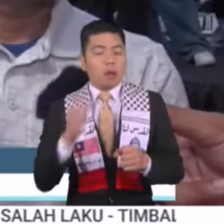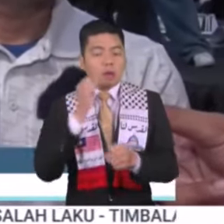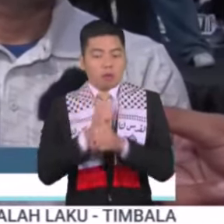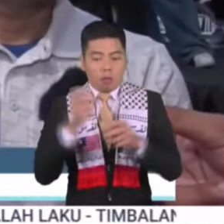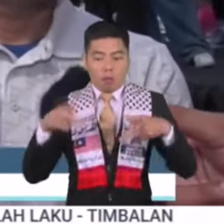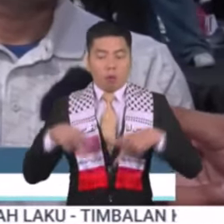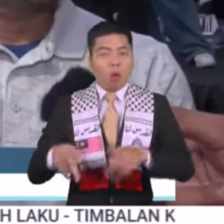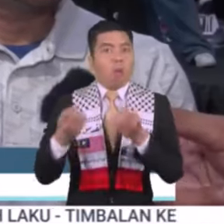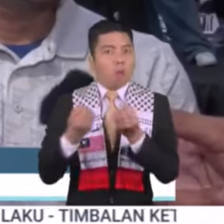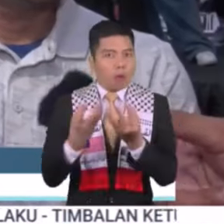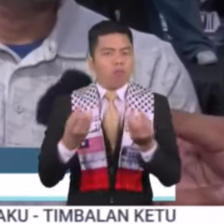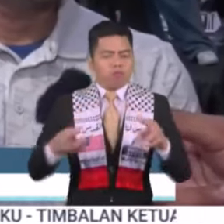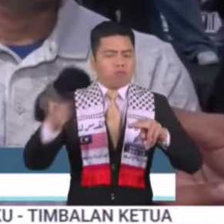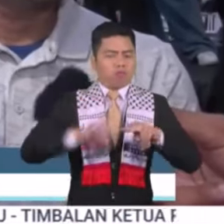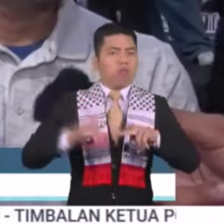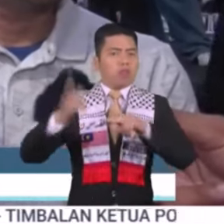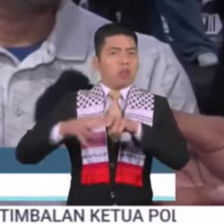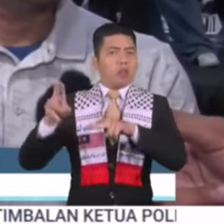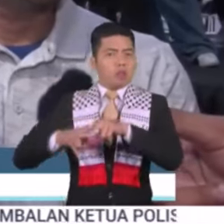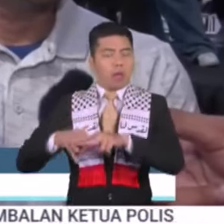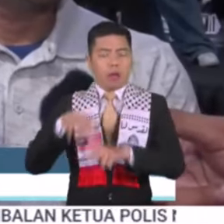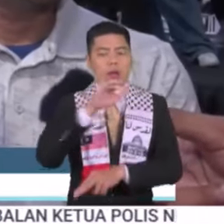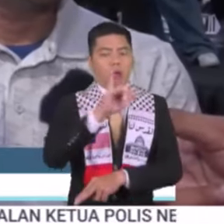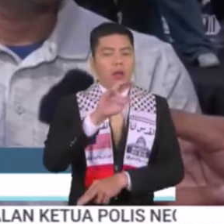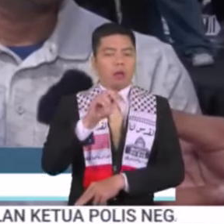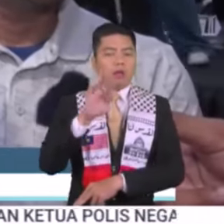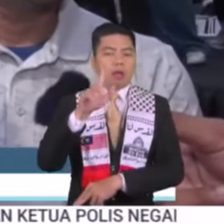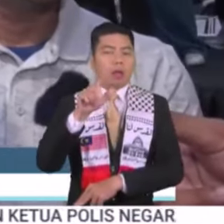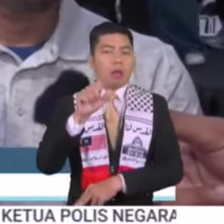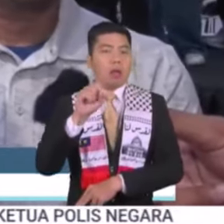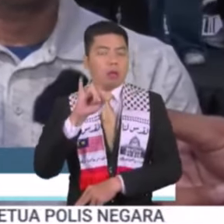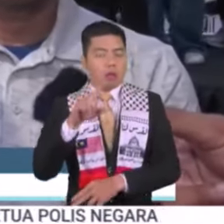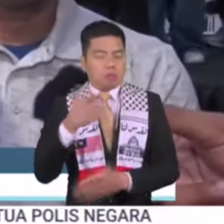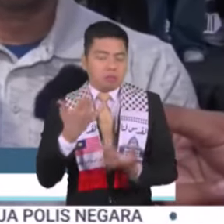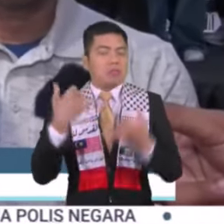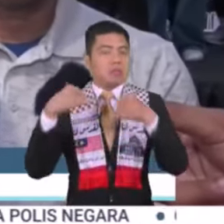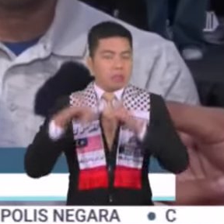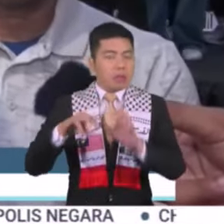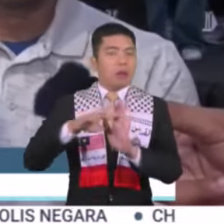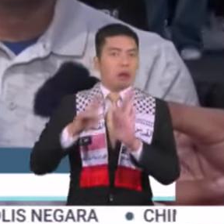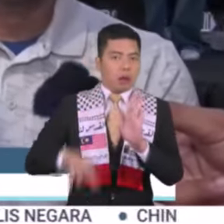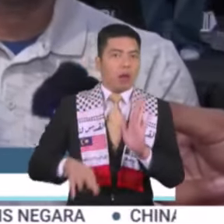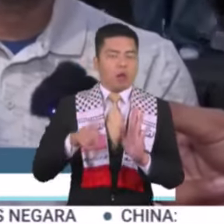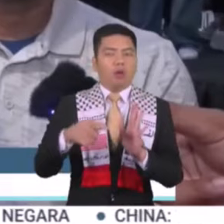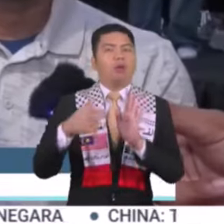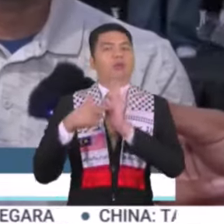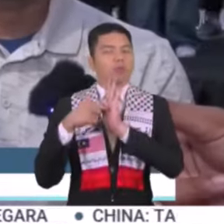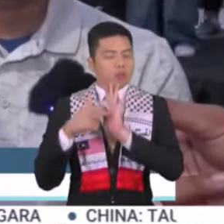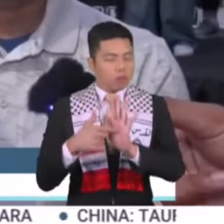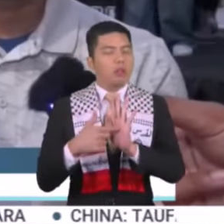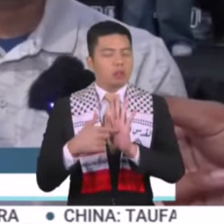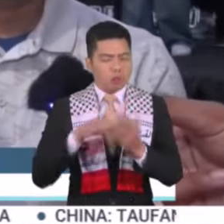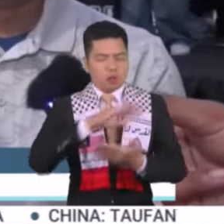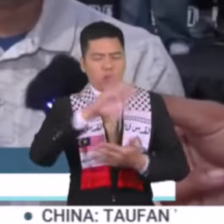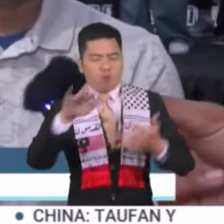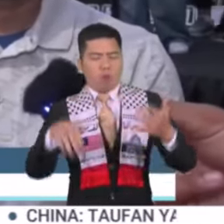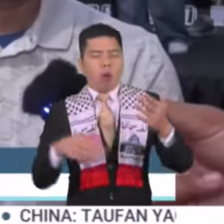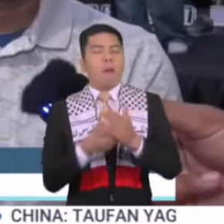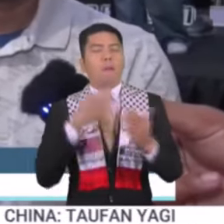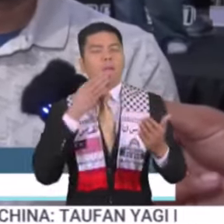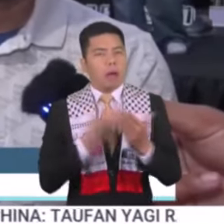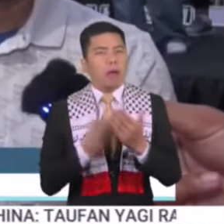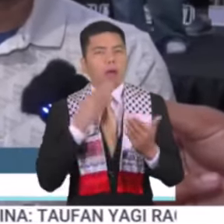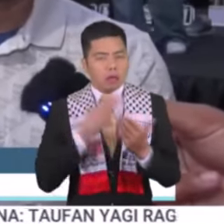ribu. Inflasi kekal rendah. Ini merupakan ciri-ciri yang amat baik sekali untuk kita menuju